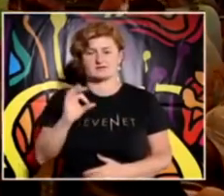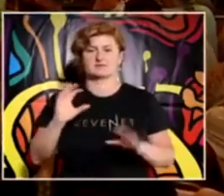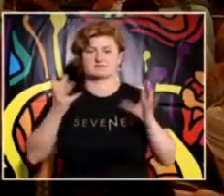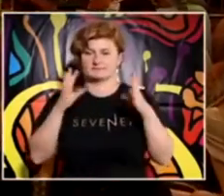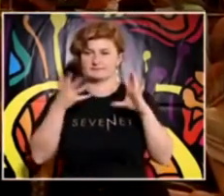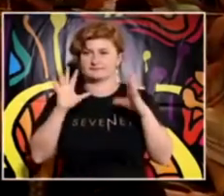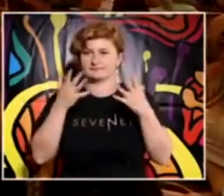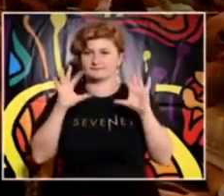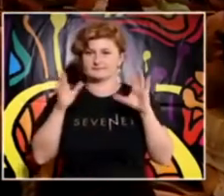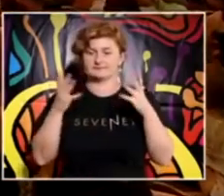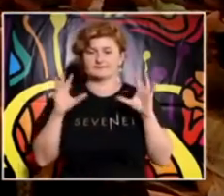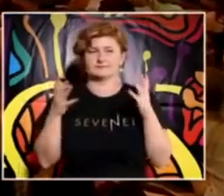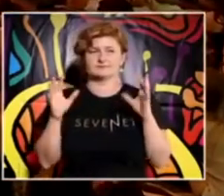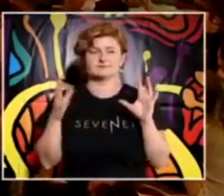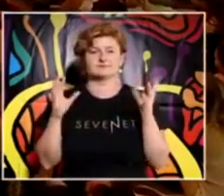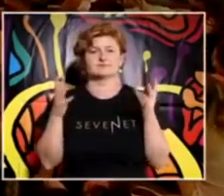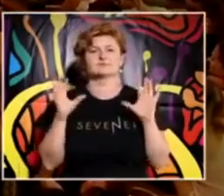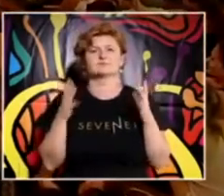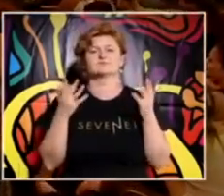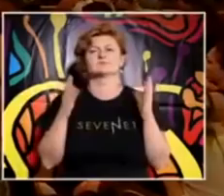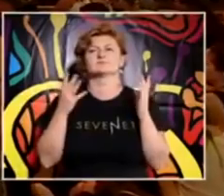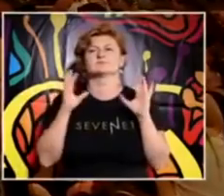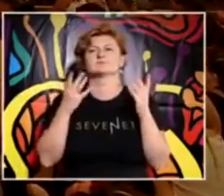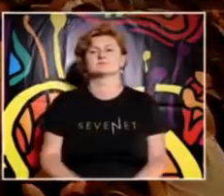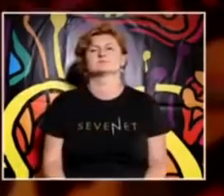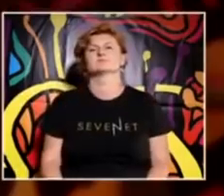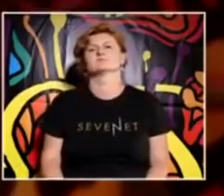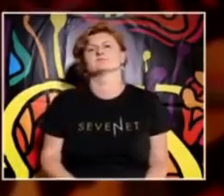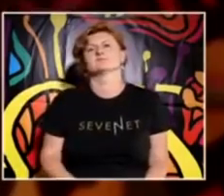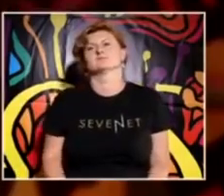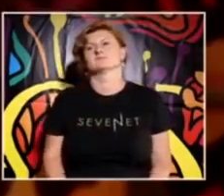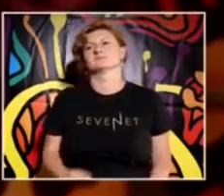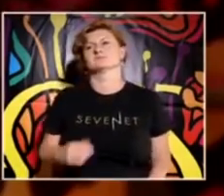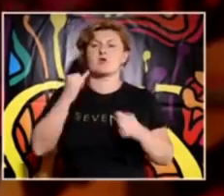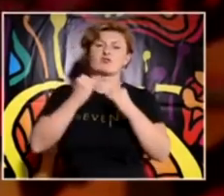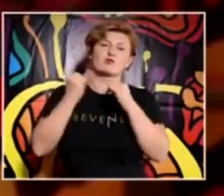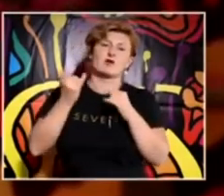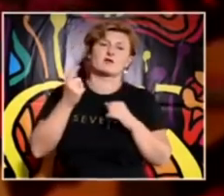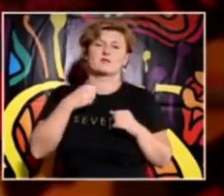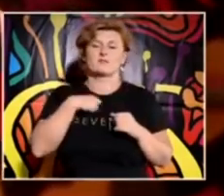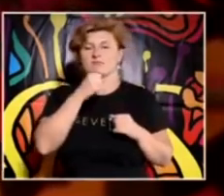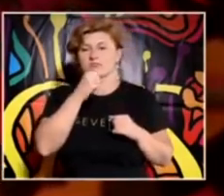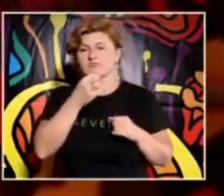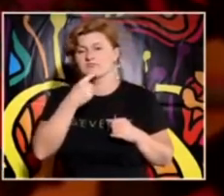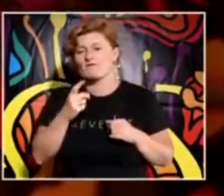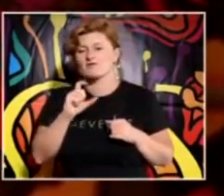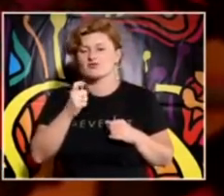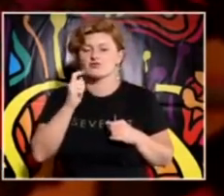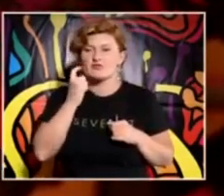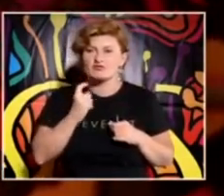Pamiętajcie, że możecie korzystać ze swoich dłoni w każdej chwili. Jeśli prowadzący powie coś śmiesznego, jak mu się zdarzy.